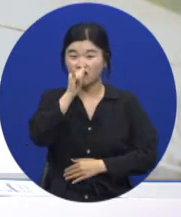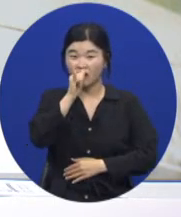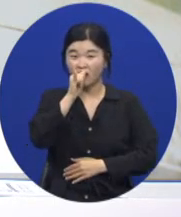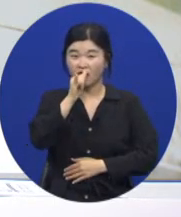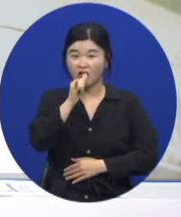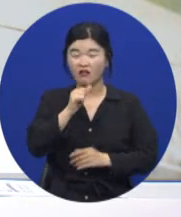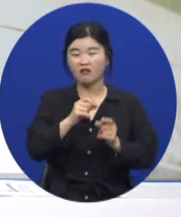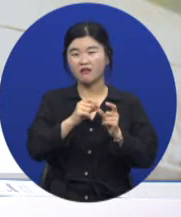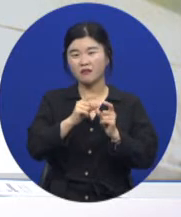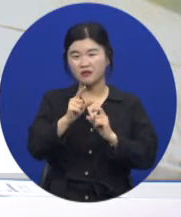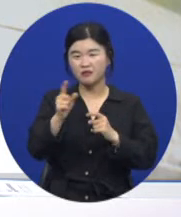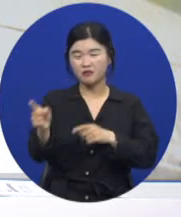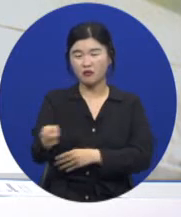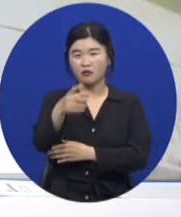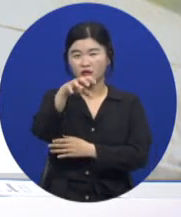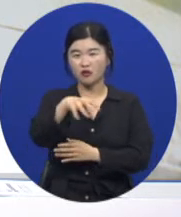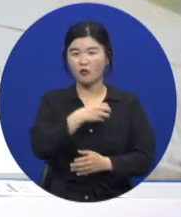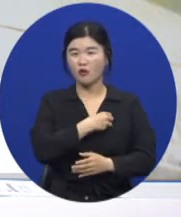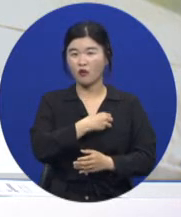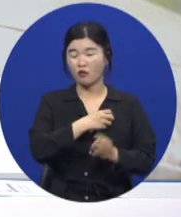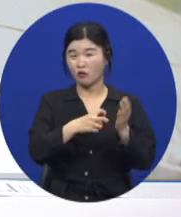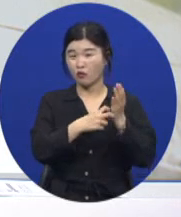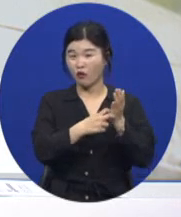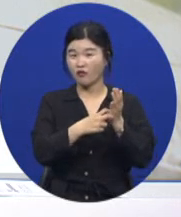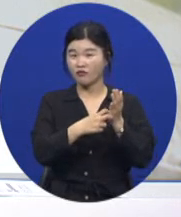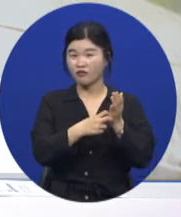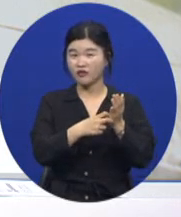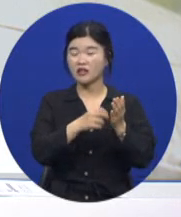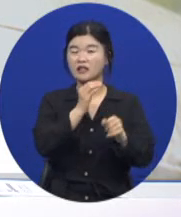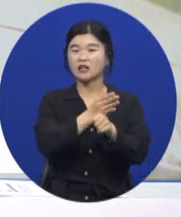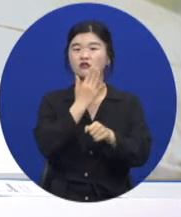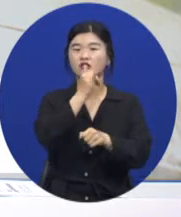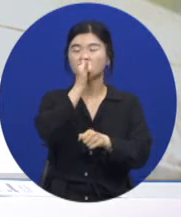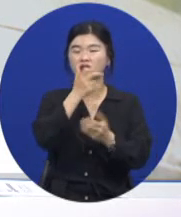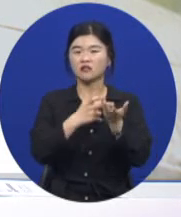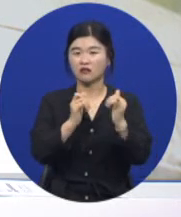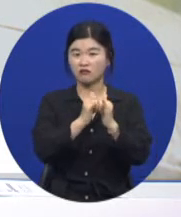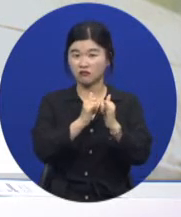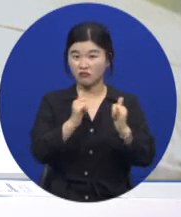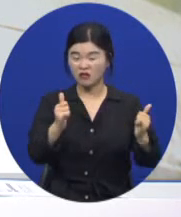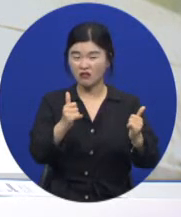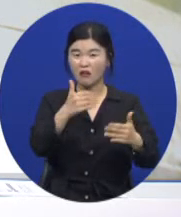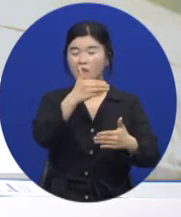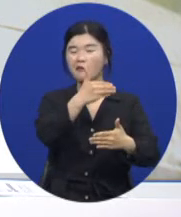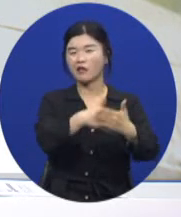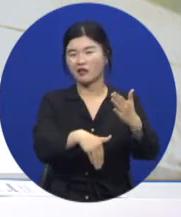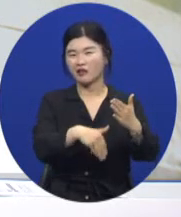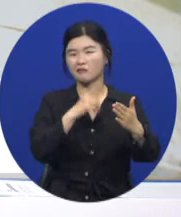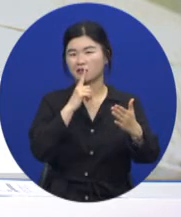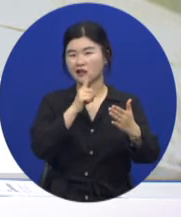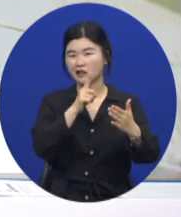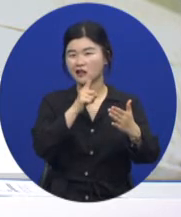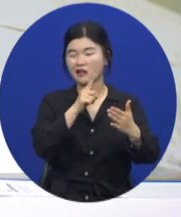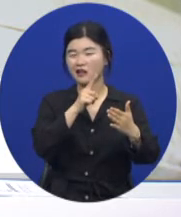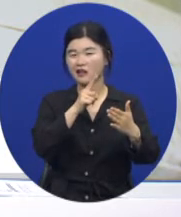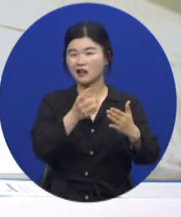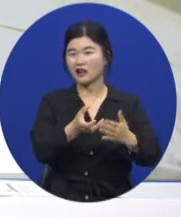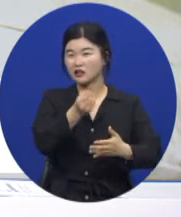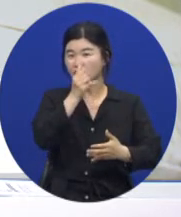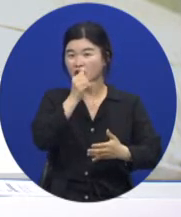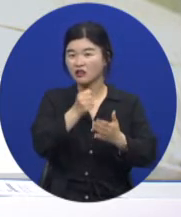여기에다 일부 골프장이 회원권 분양 대상에서 제주도민 들을 배제한다는 불만이 터져 나오면서